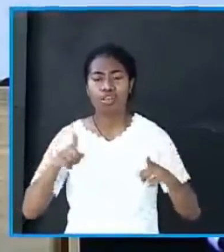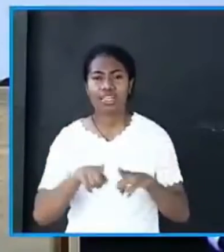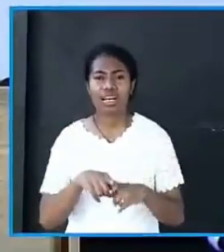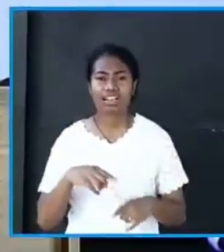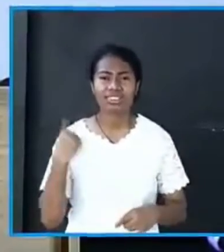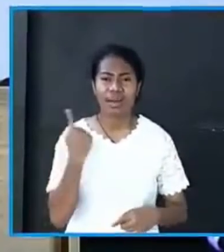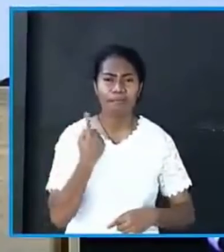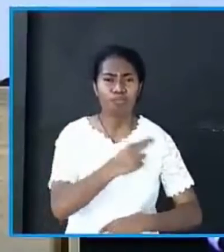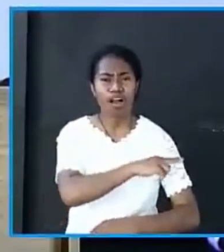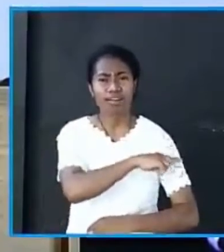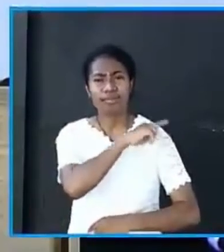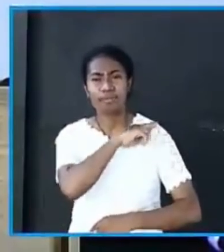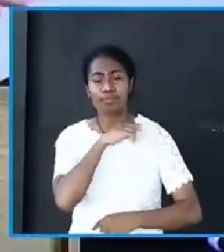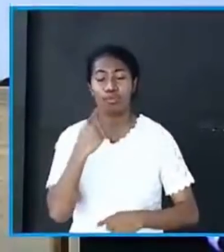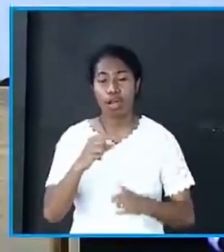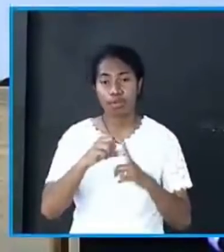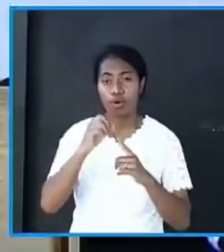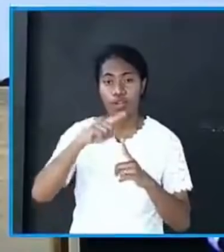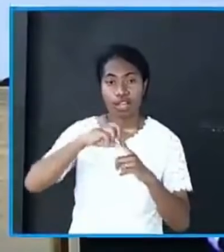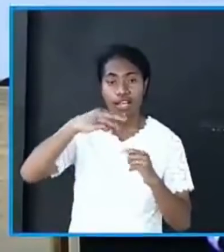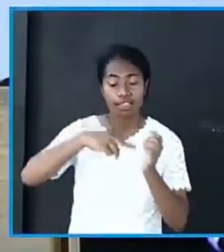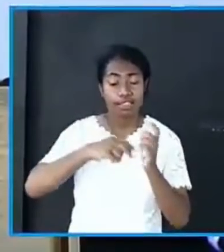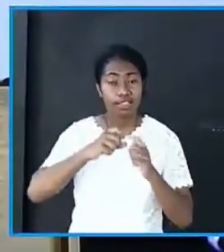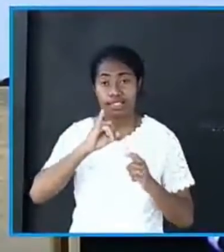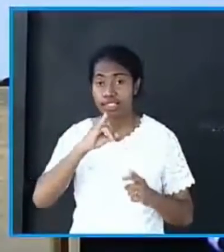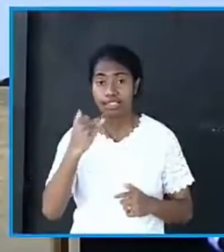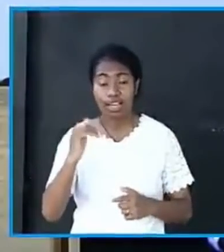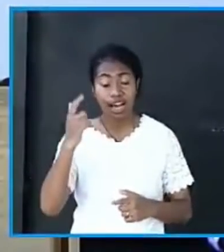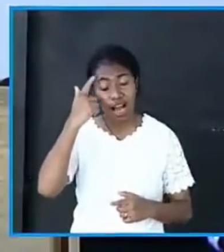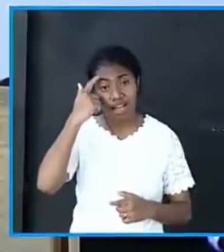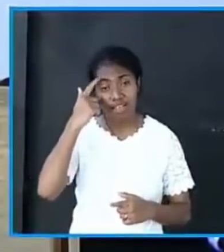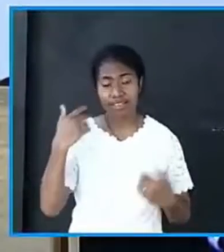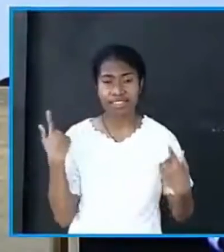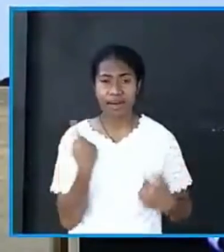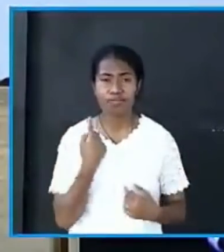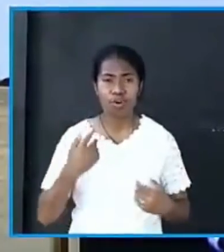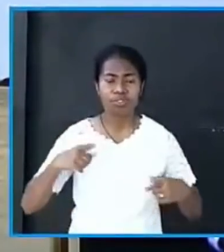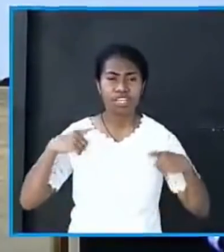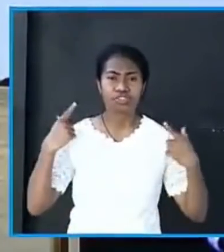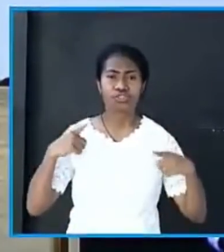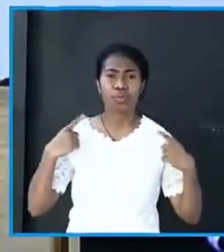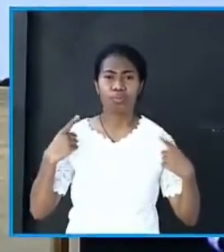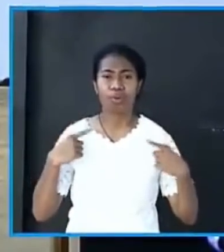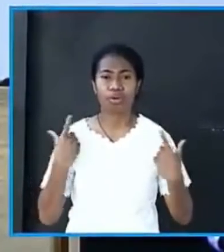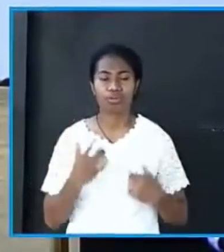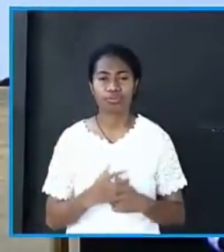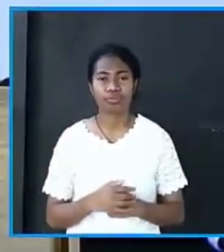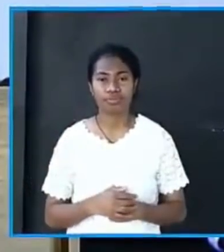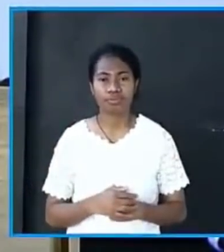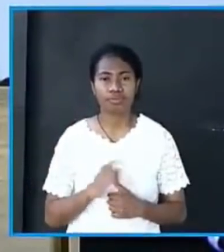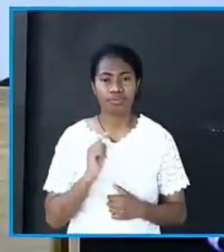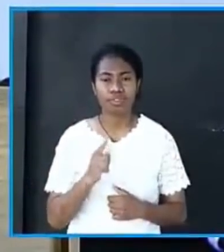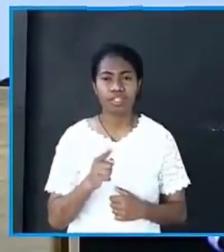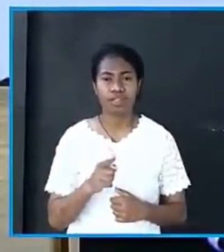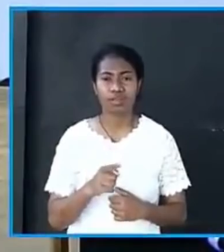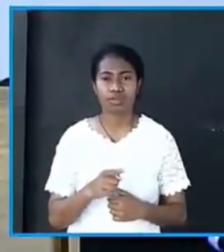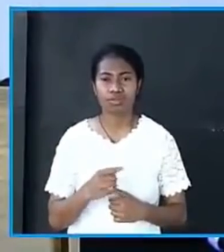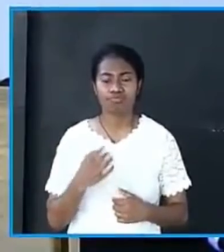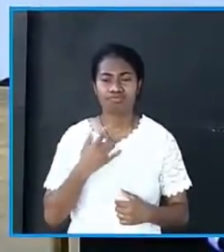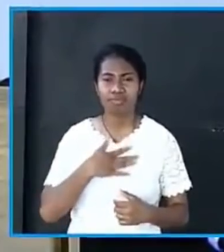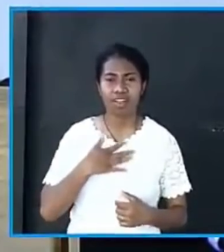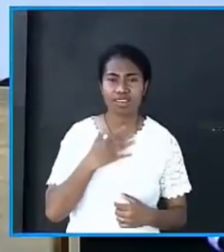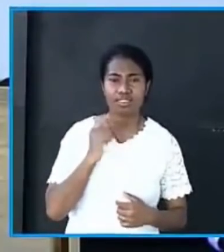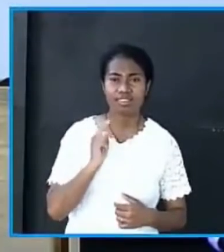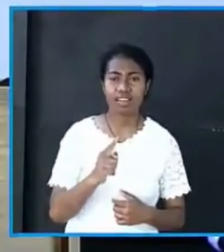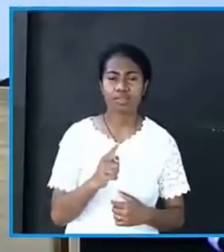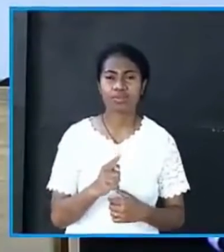kemampuan potensi diri yang ada menjadi sombong tinggi hati seolah-olah Kitalah Sumber segala kemampuan itu pernah semuanya